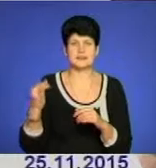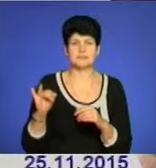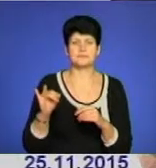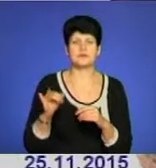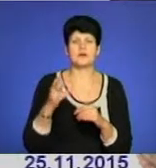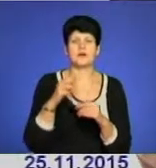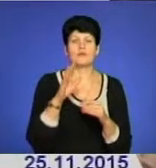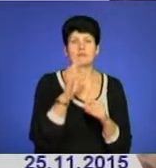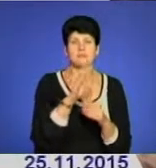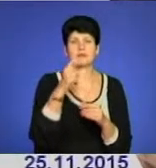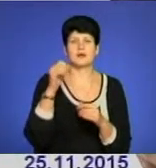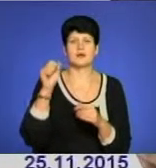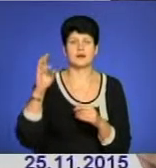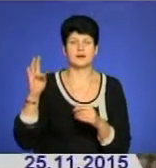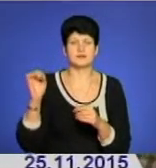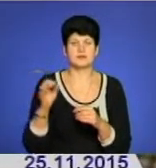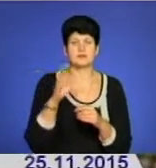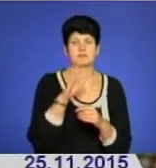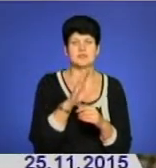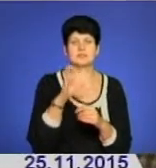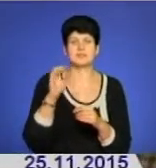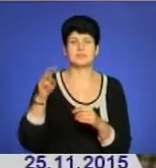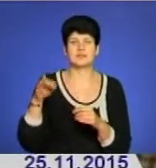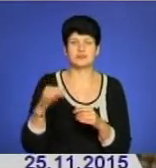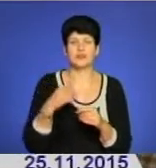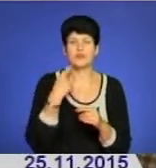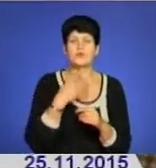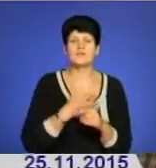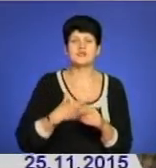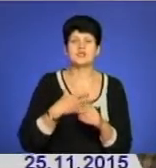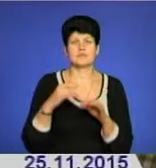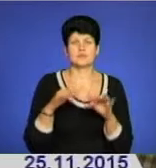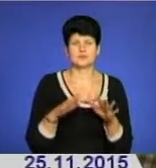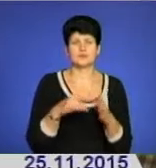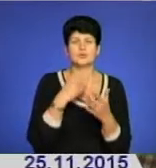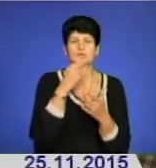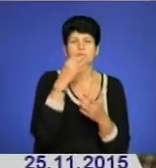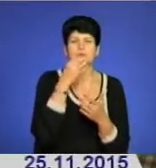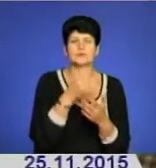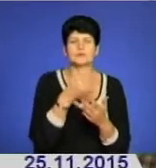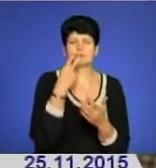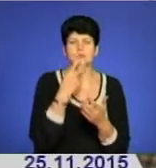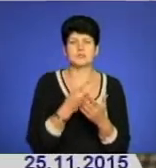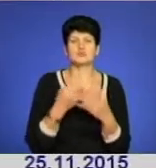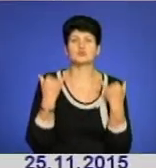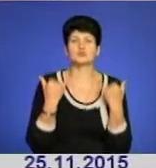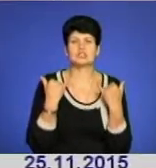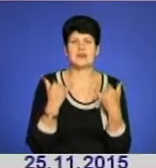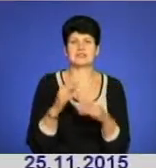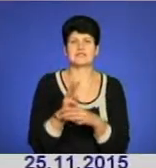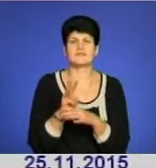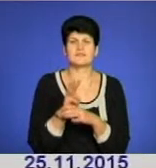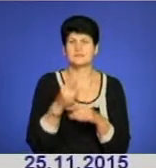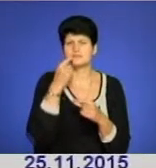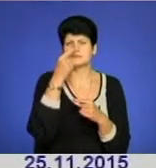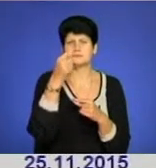Володимир Ханас і Олександр Степаненко акцентують на його важливій місії – донести сучасний інтелектуальний фільм до